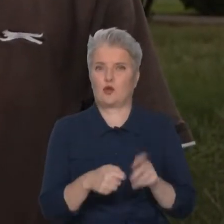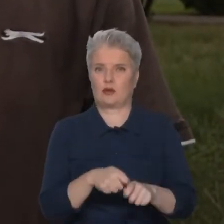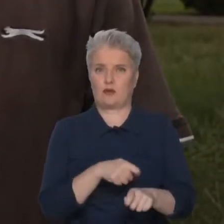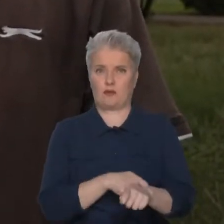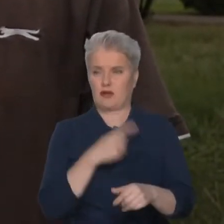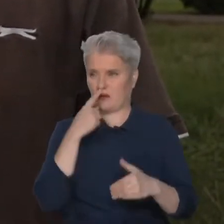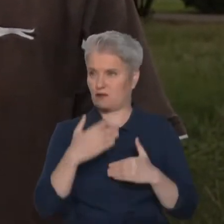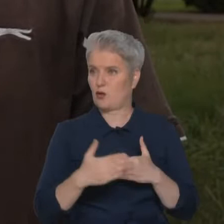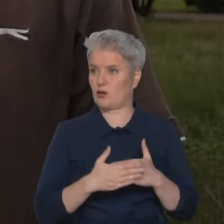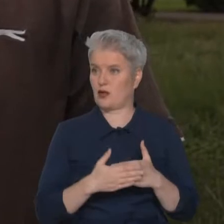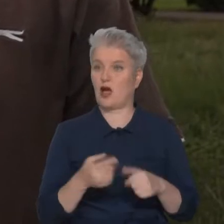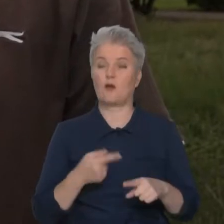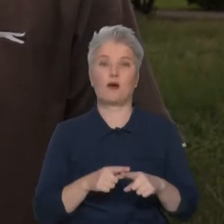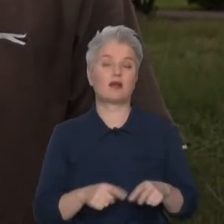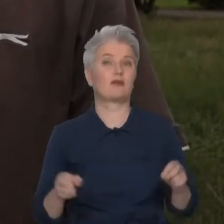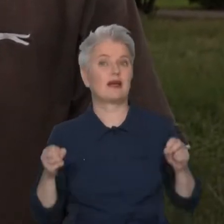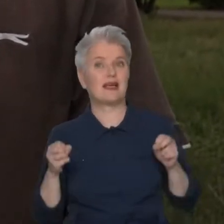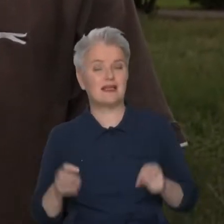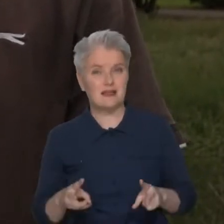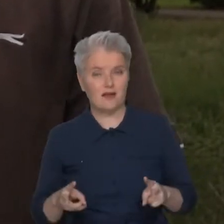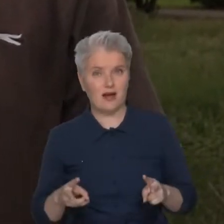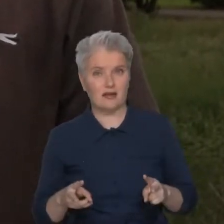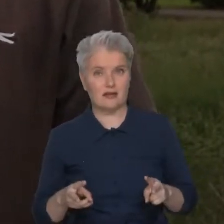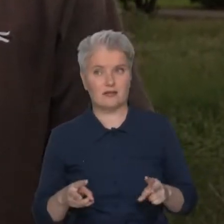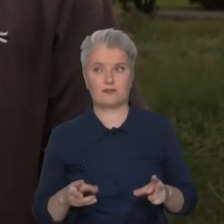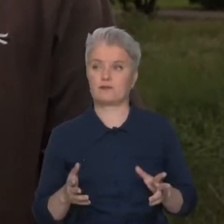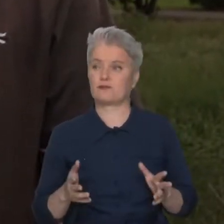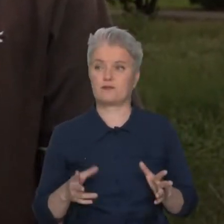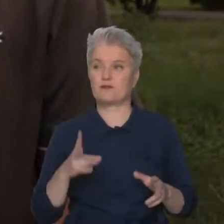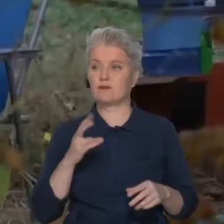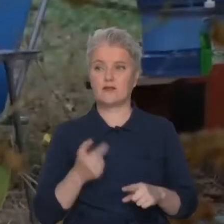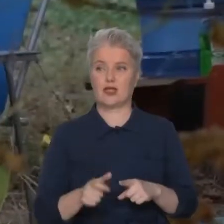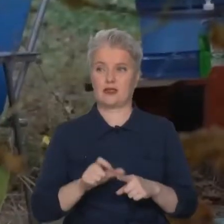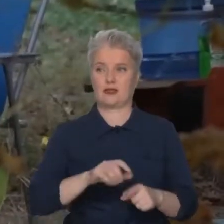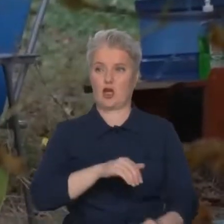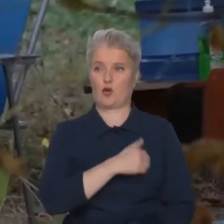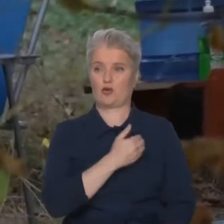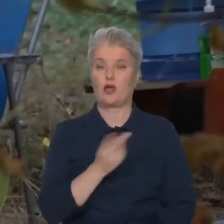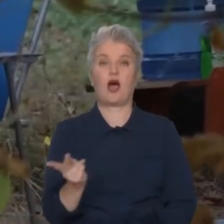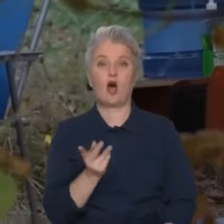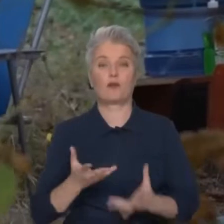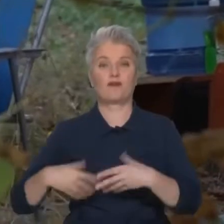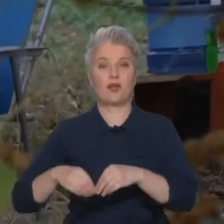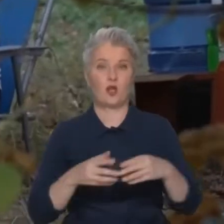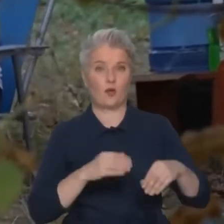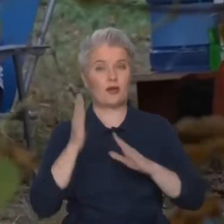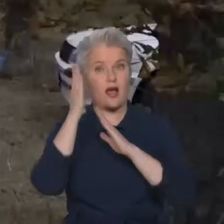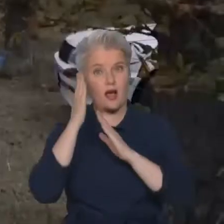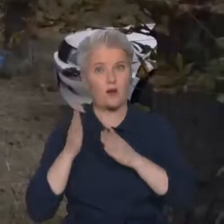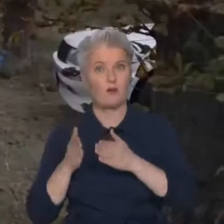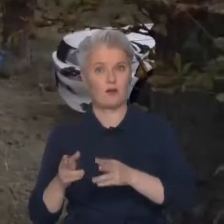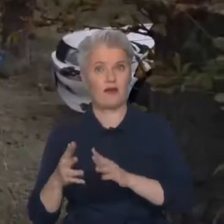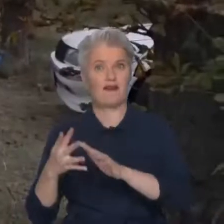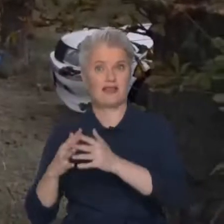Тому ризикувати, як говориться, не сильно хочеться. Обидві родини, переночувавши у селищі